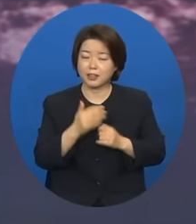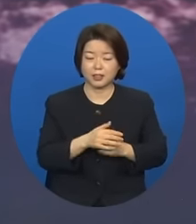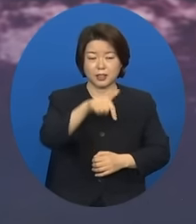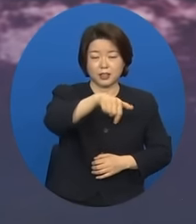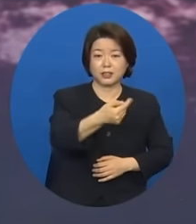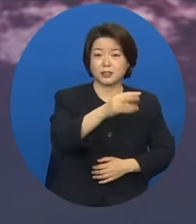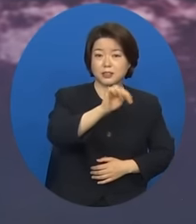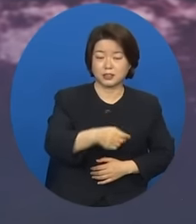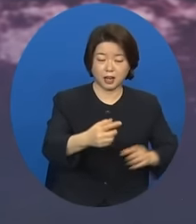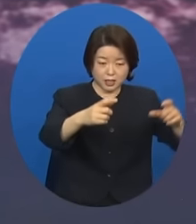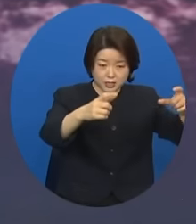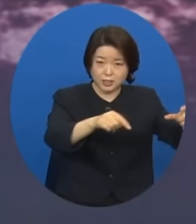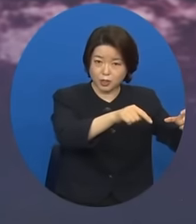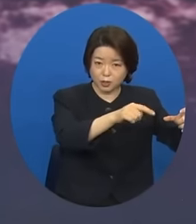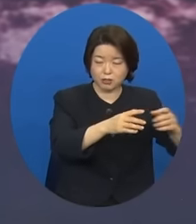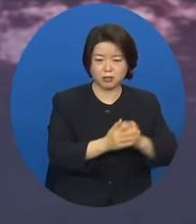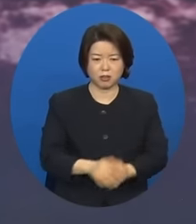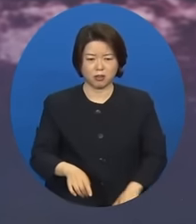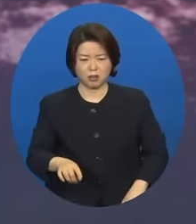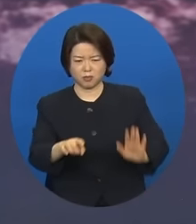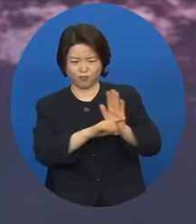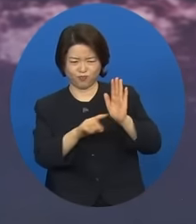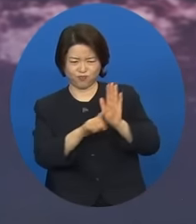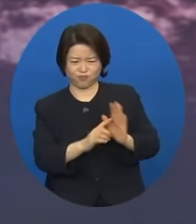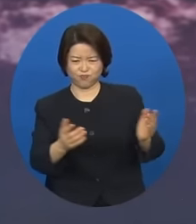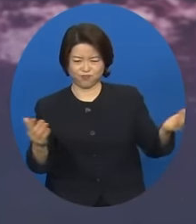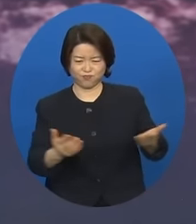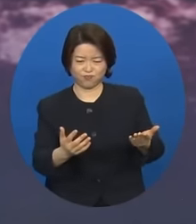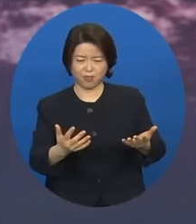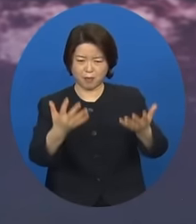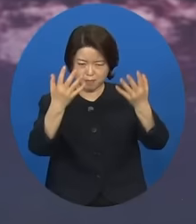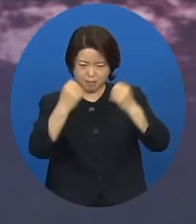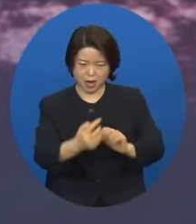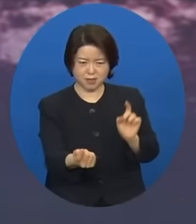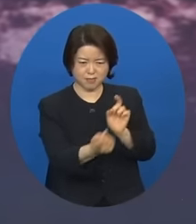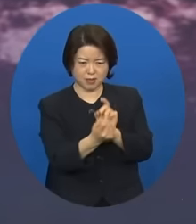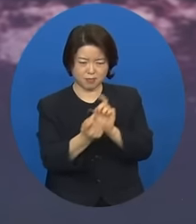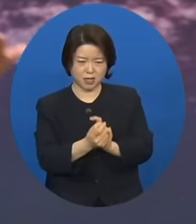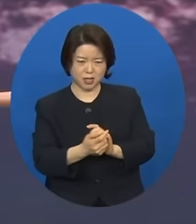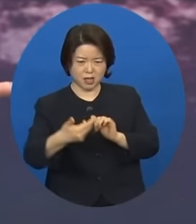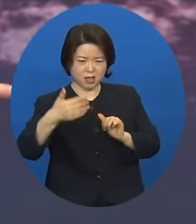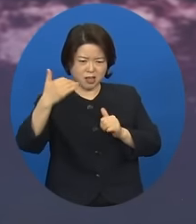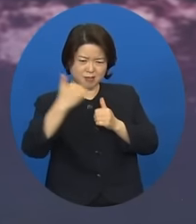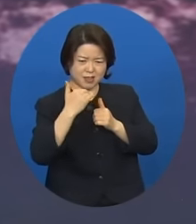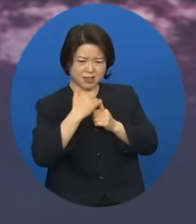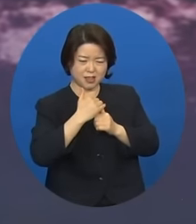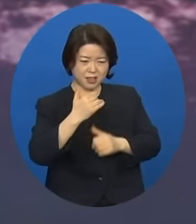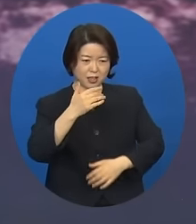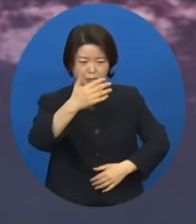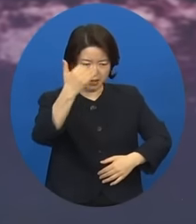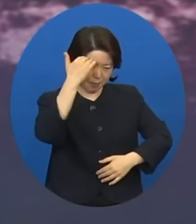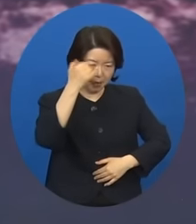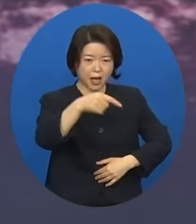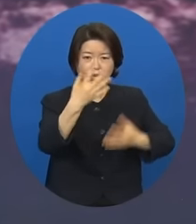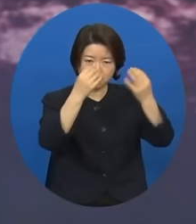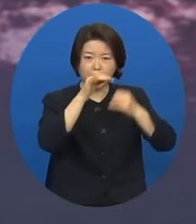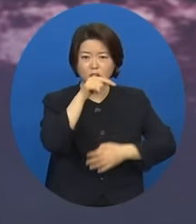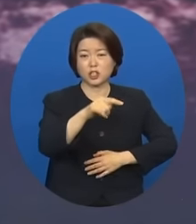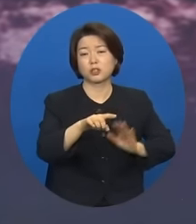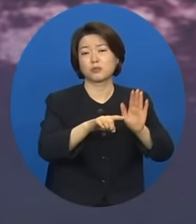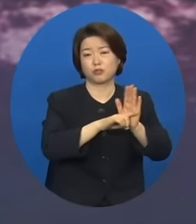지역에서 정말 부정적인 사건들을 엄청나게 당하고 있다는 것을 보여주는 그런